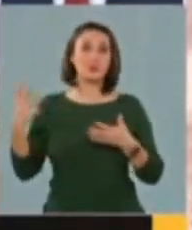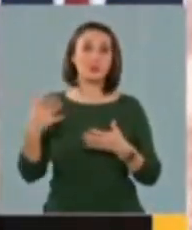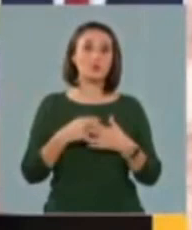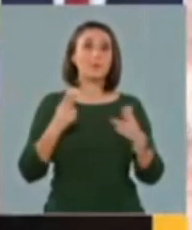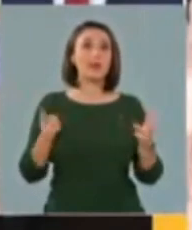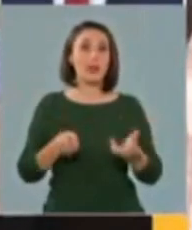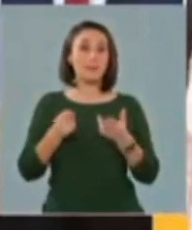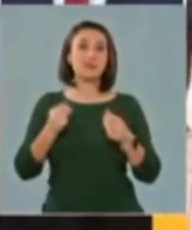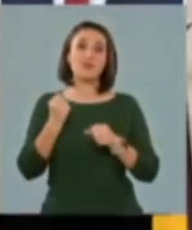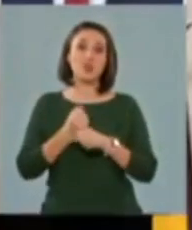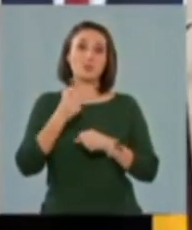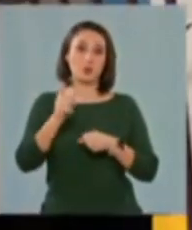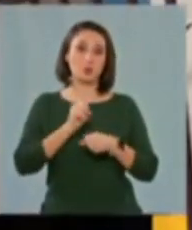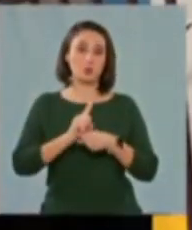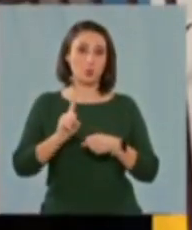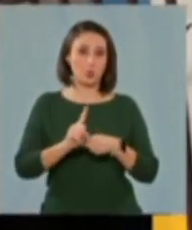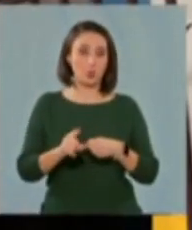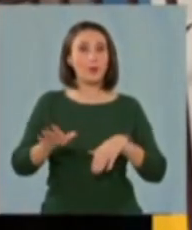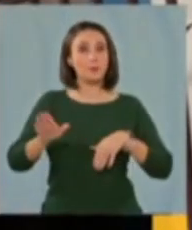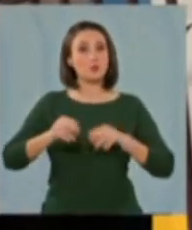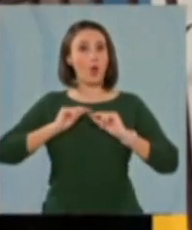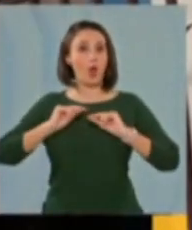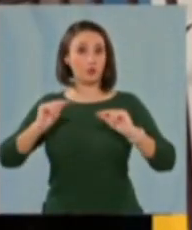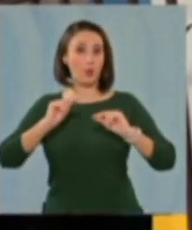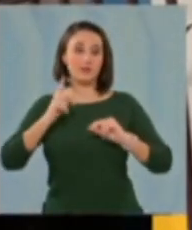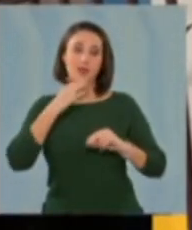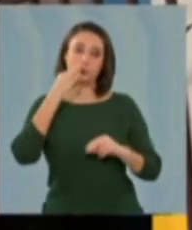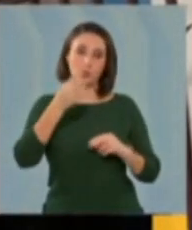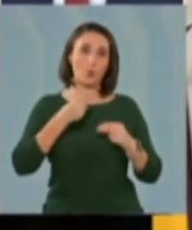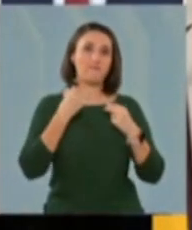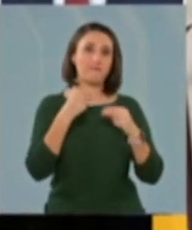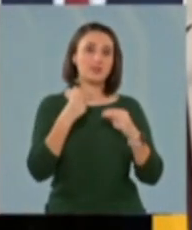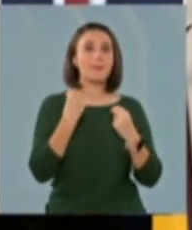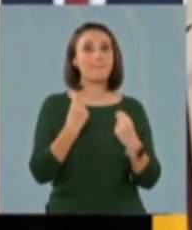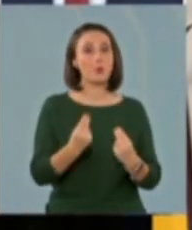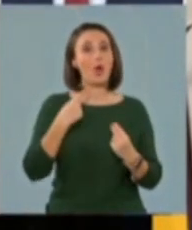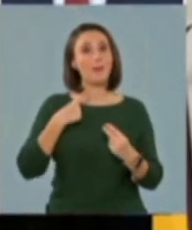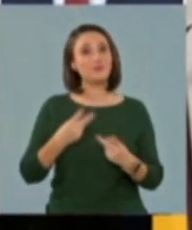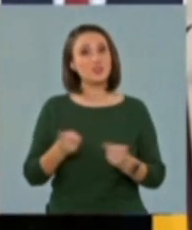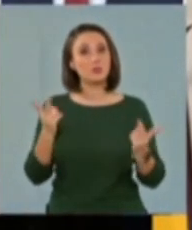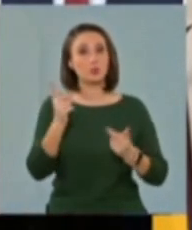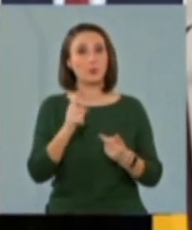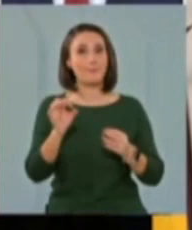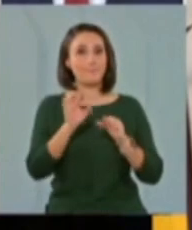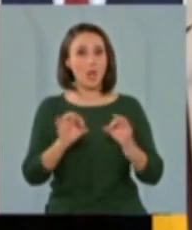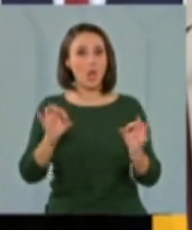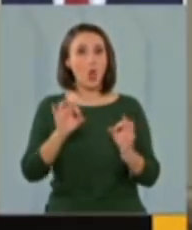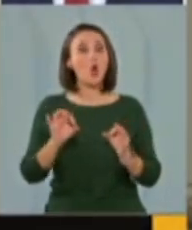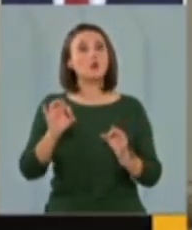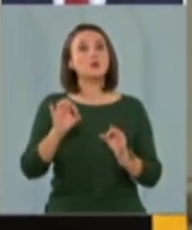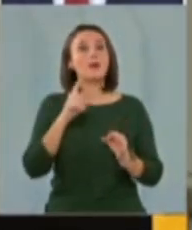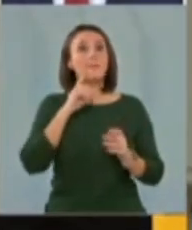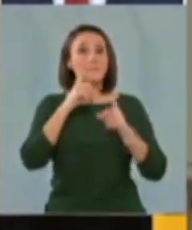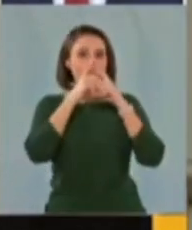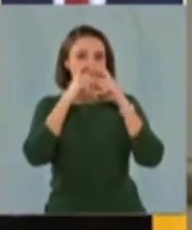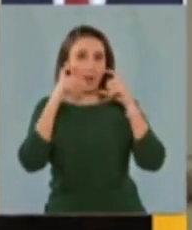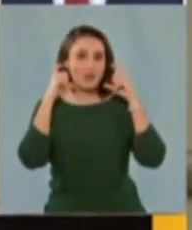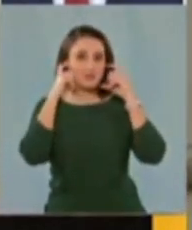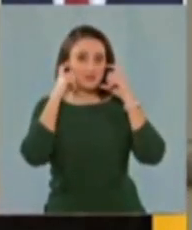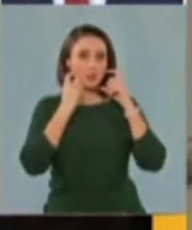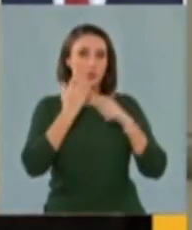mai rapid să facem acest lucru. Ministrul Educației a dat și o veste bună. Am distribuit 1 milion de măști în școli,